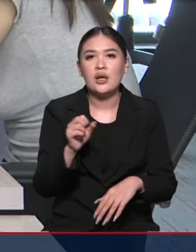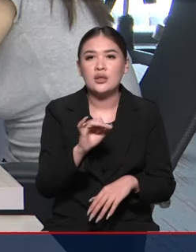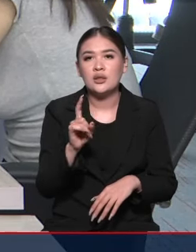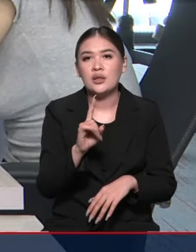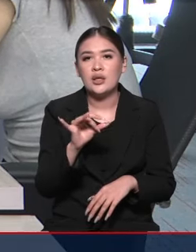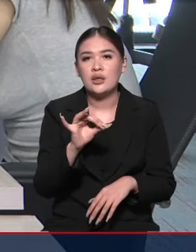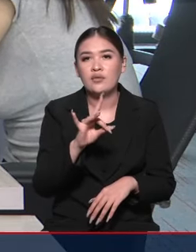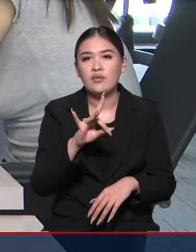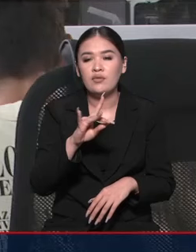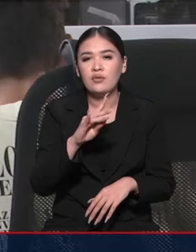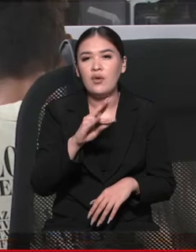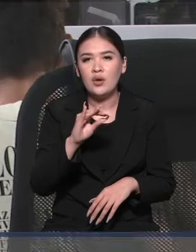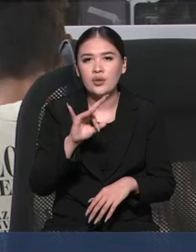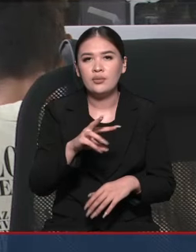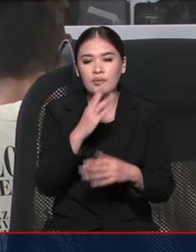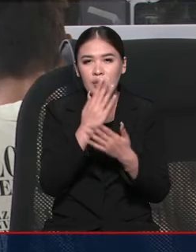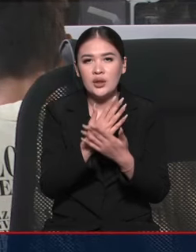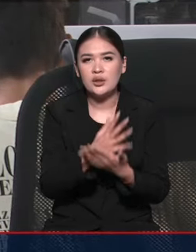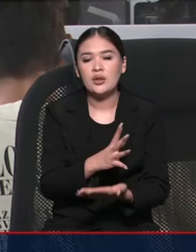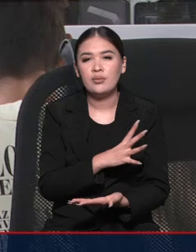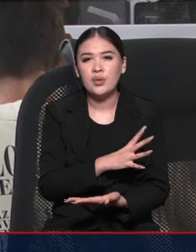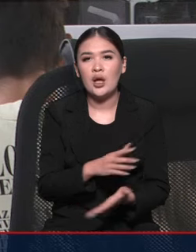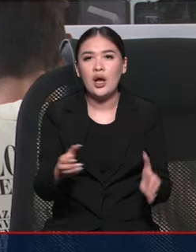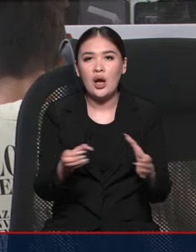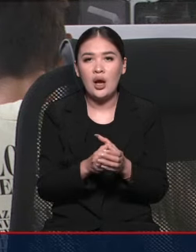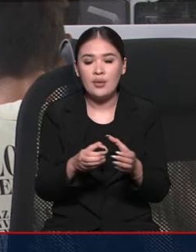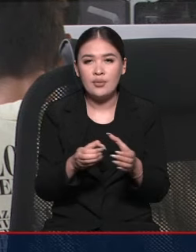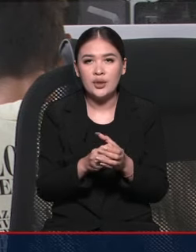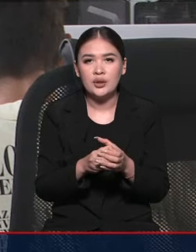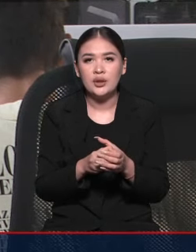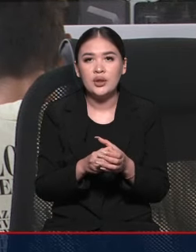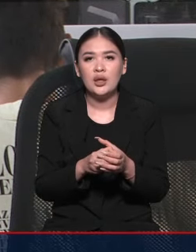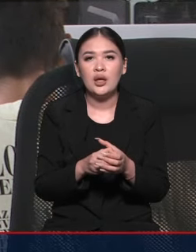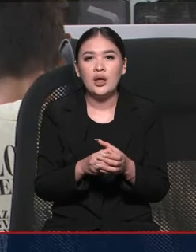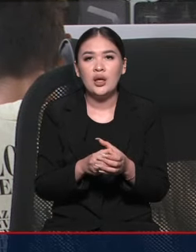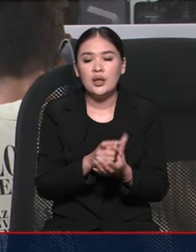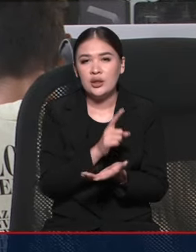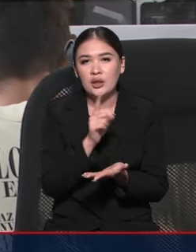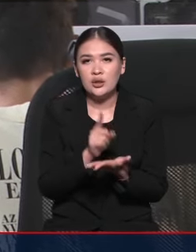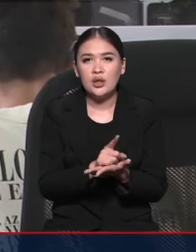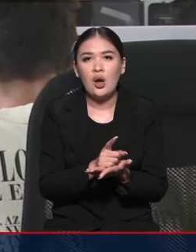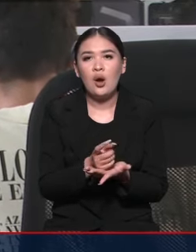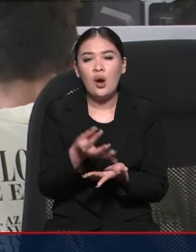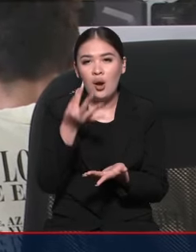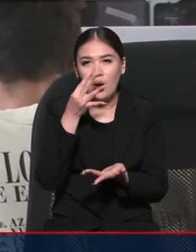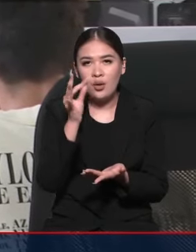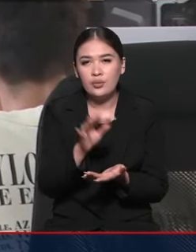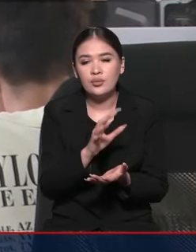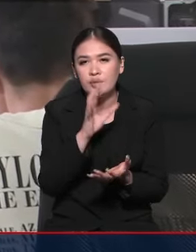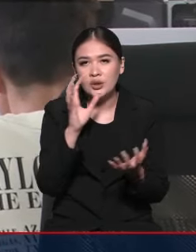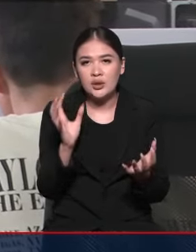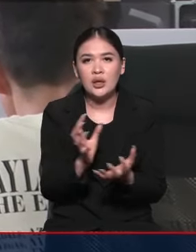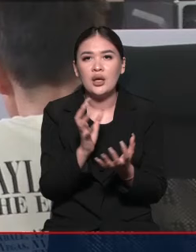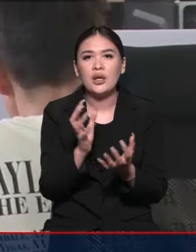свой нынешний облик. Нынешняя команда «Казинформ» достойно переняла этот опыт, сохранила его